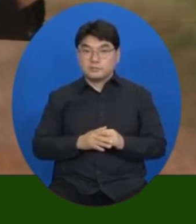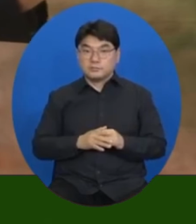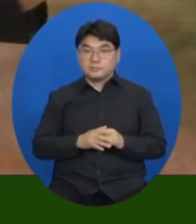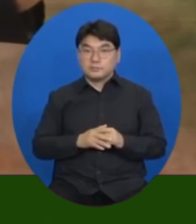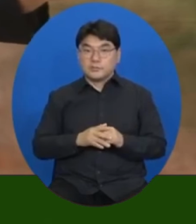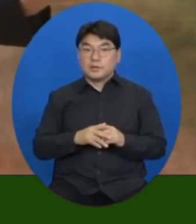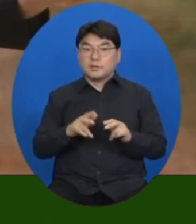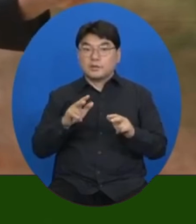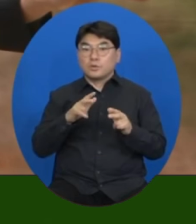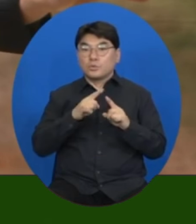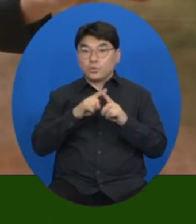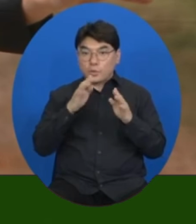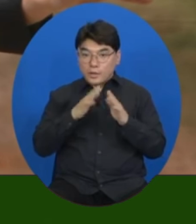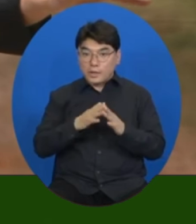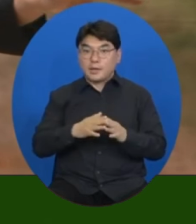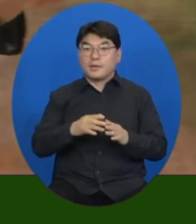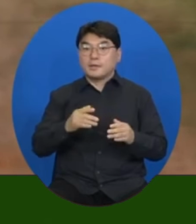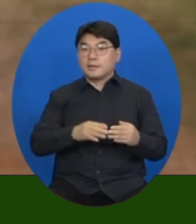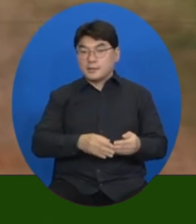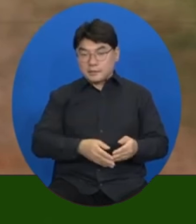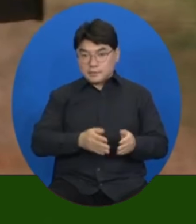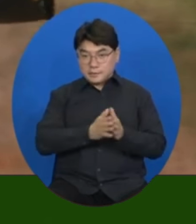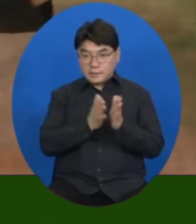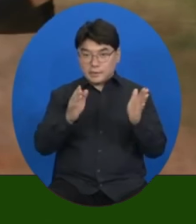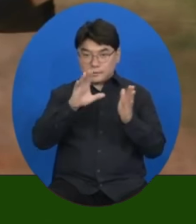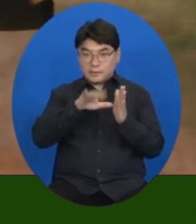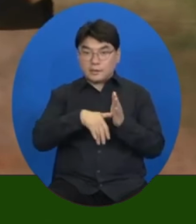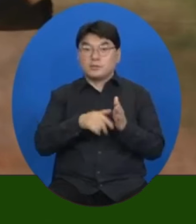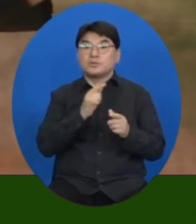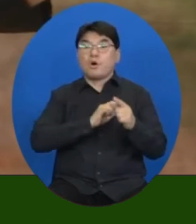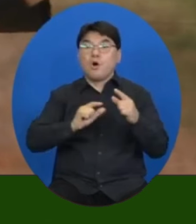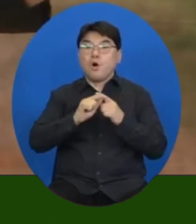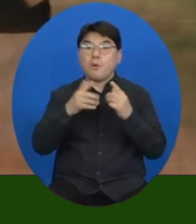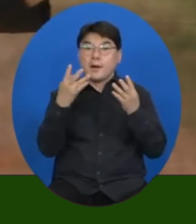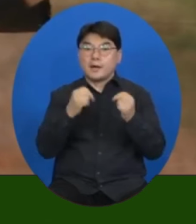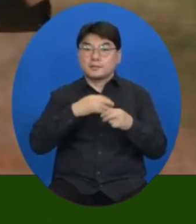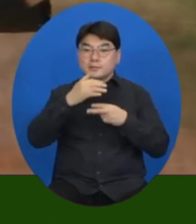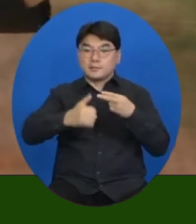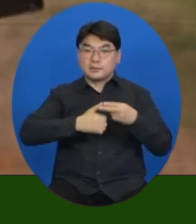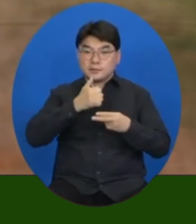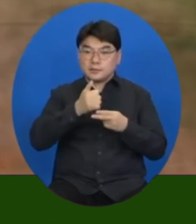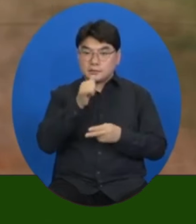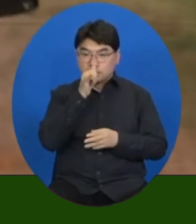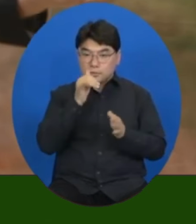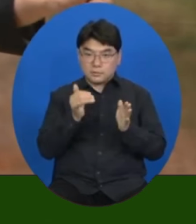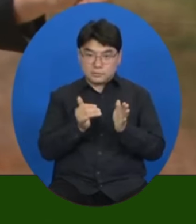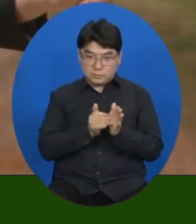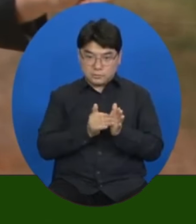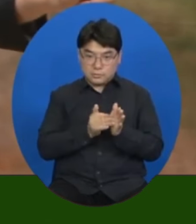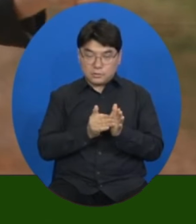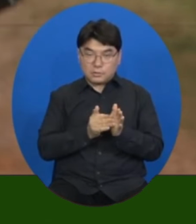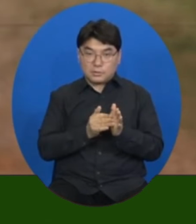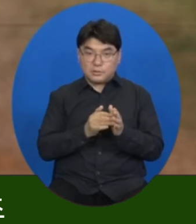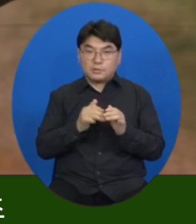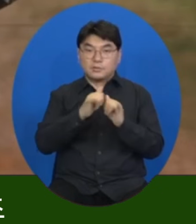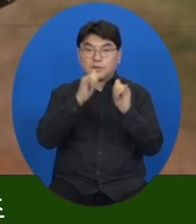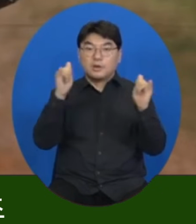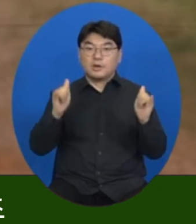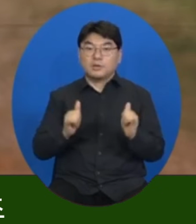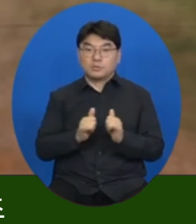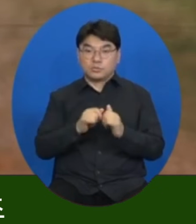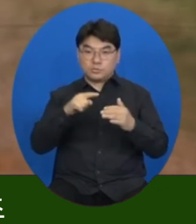종교다원주의 사회였습니다 지금보다 더 많은 신들이 있었어요 어떻게 보면 그런 사회 속에서